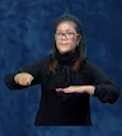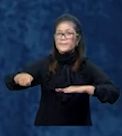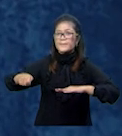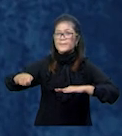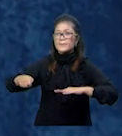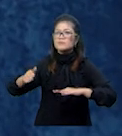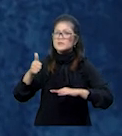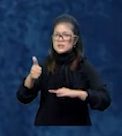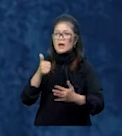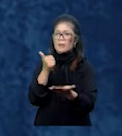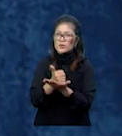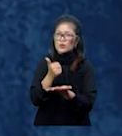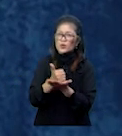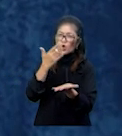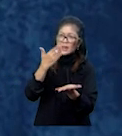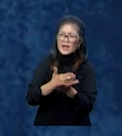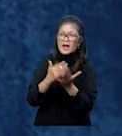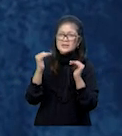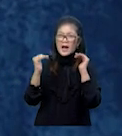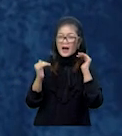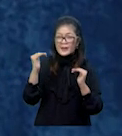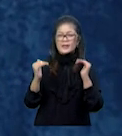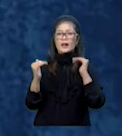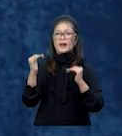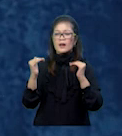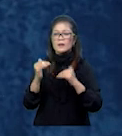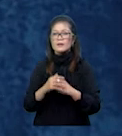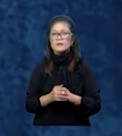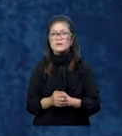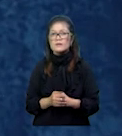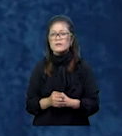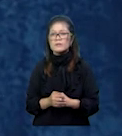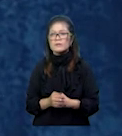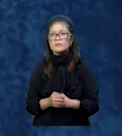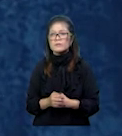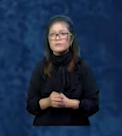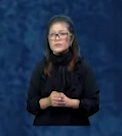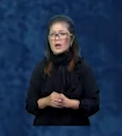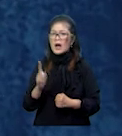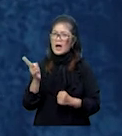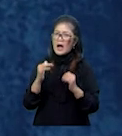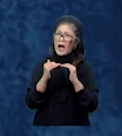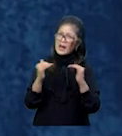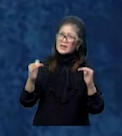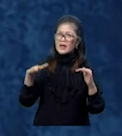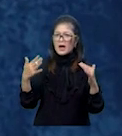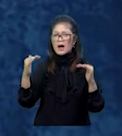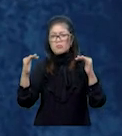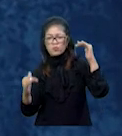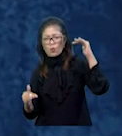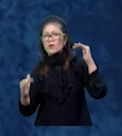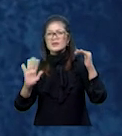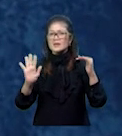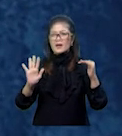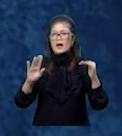dengan bijaksana dan penuh kearifan, serta senantiasa berkiblat pada rasa keadilan, hati nurani, kemanusiaan,